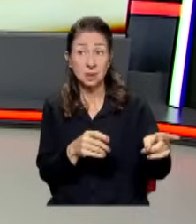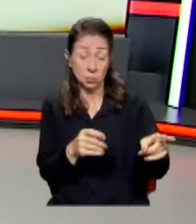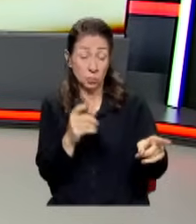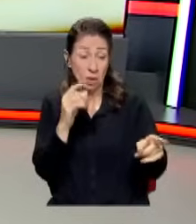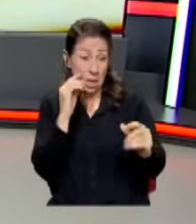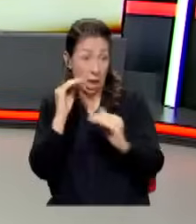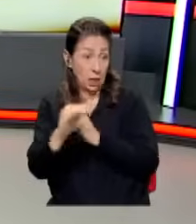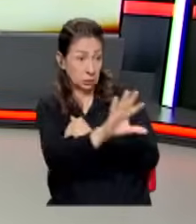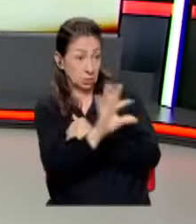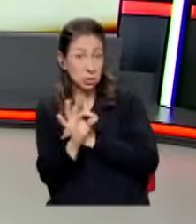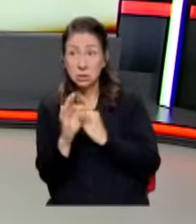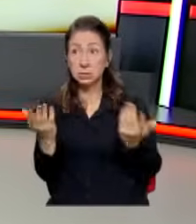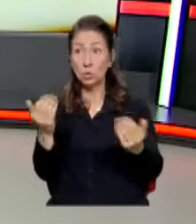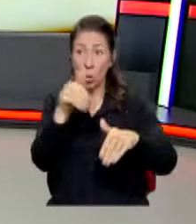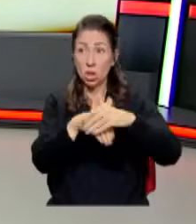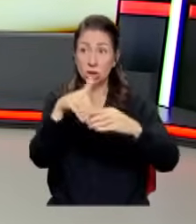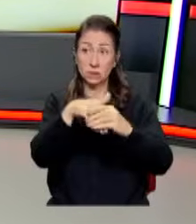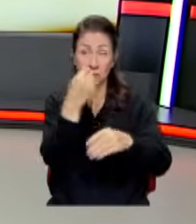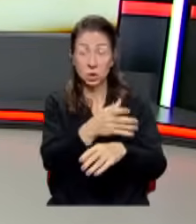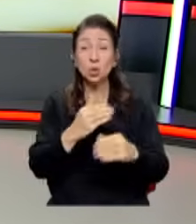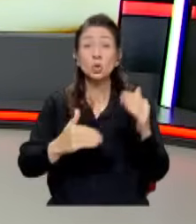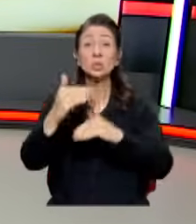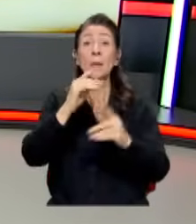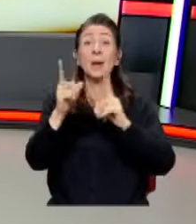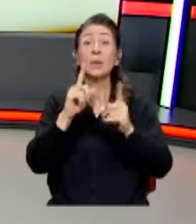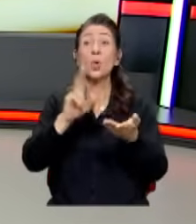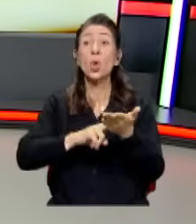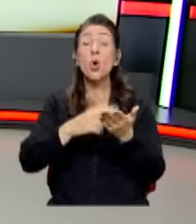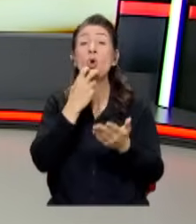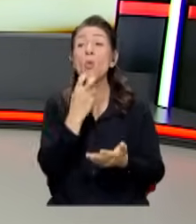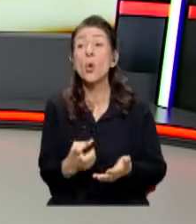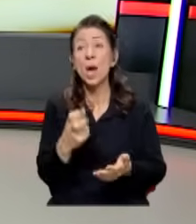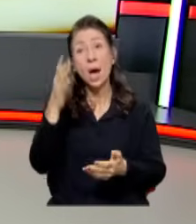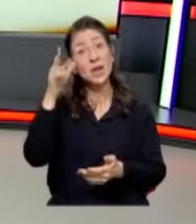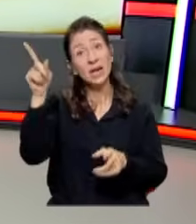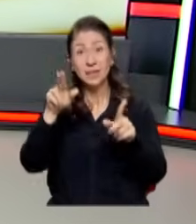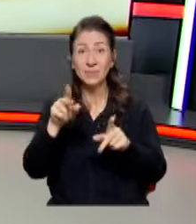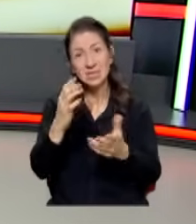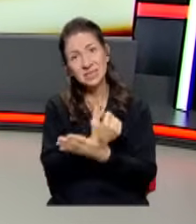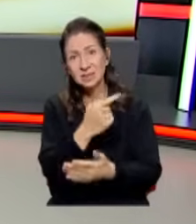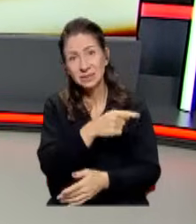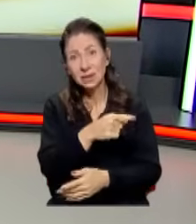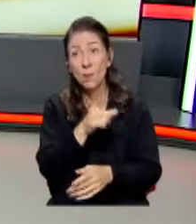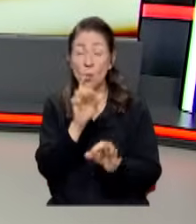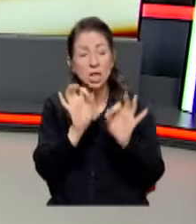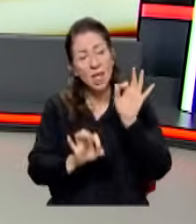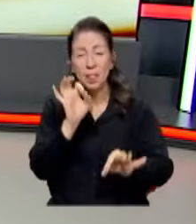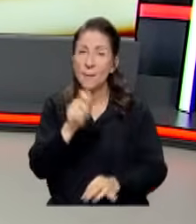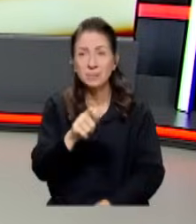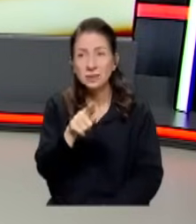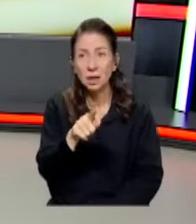Milli iradeyi arkalarına aldıklarında yüksek mahkeme üyeleri de ömür boyu Amerika'daki gibi seçilsin. Böylece